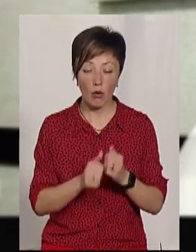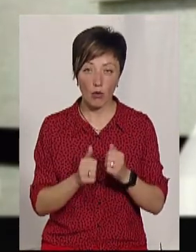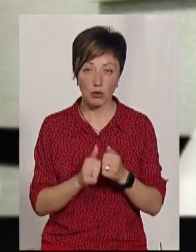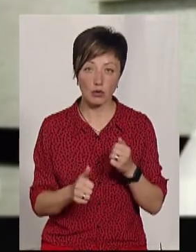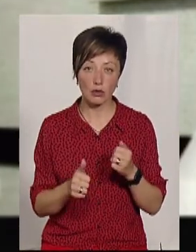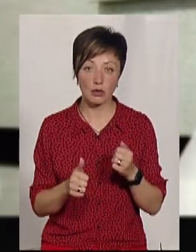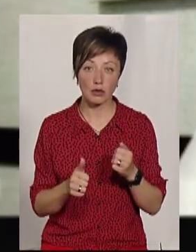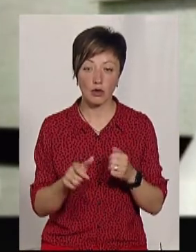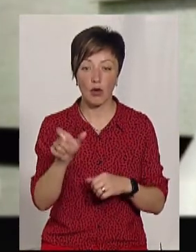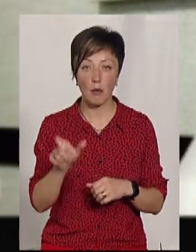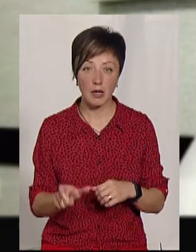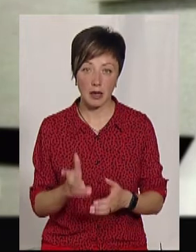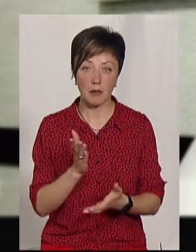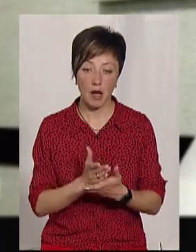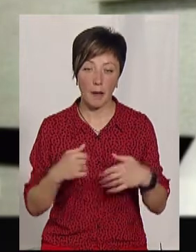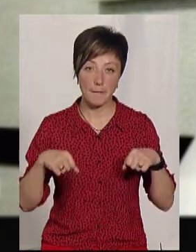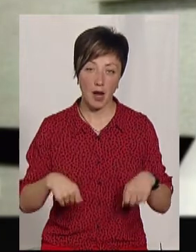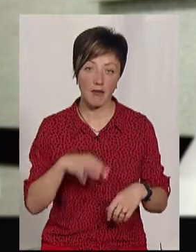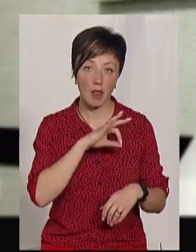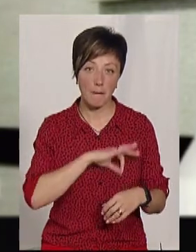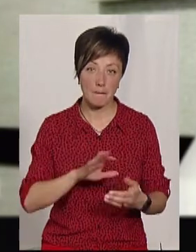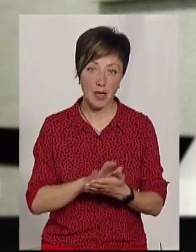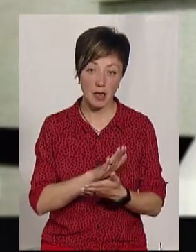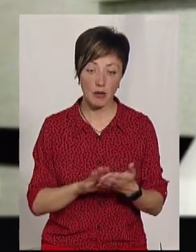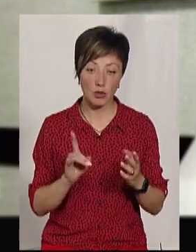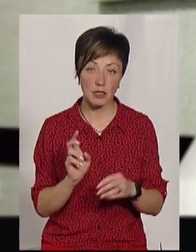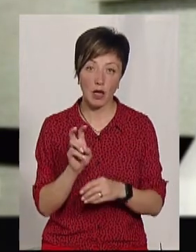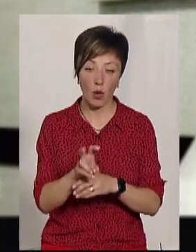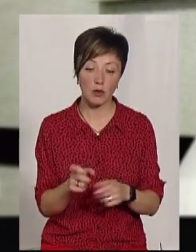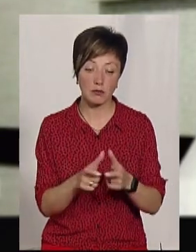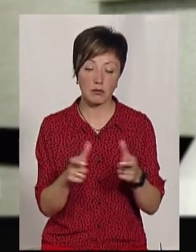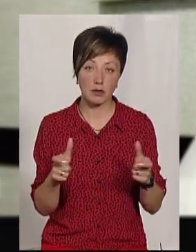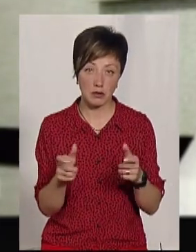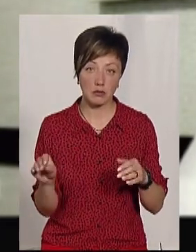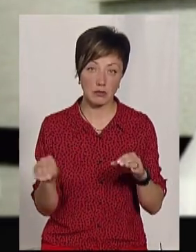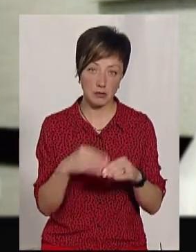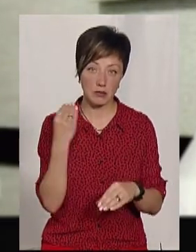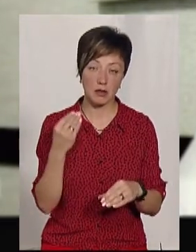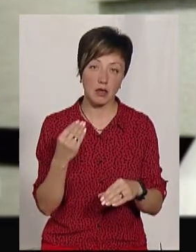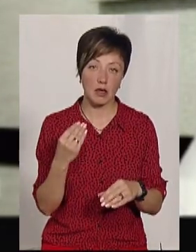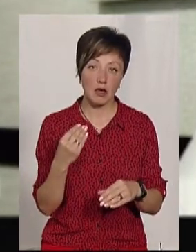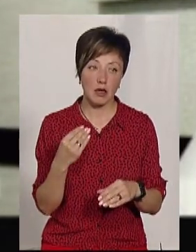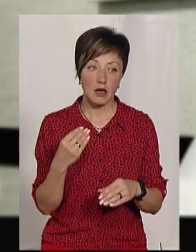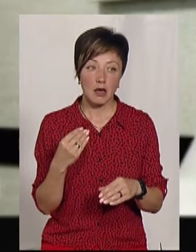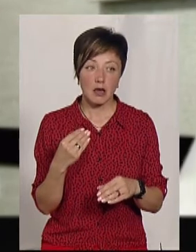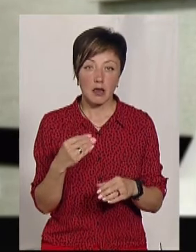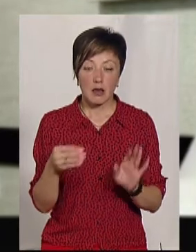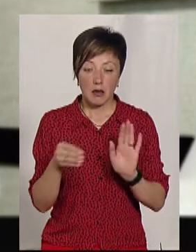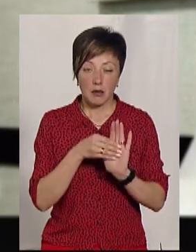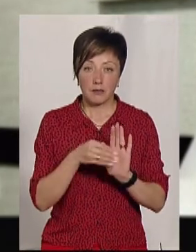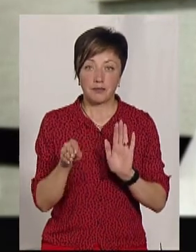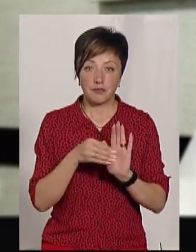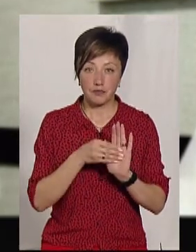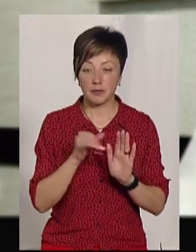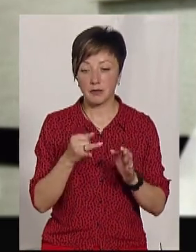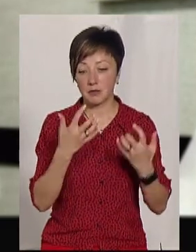кожний громадянин, який має право на пільги, буде заходити з своєю карточкою, валідувати її валідатори,